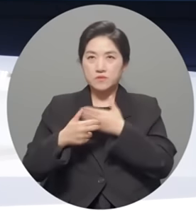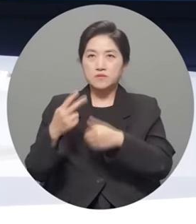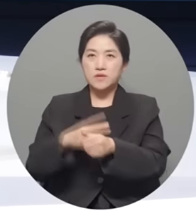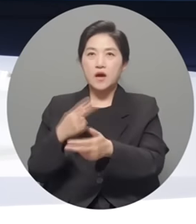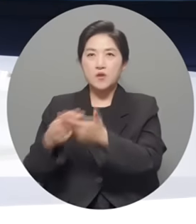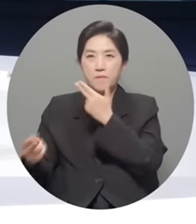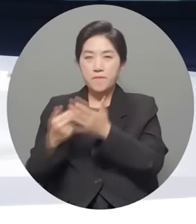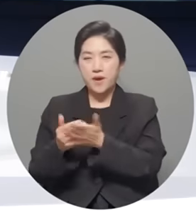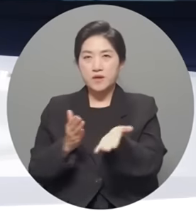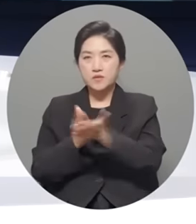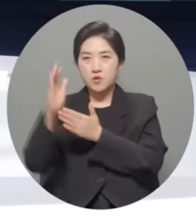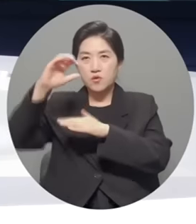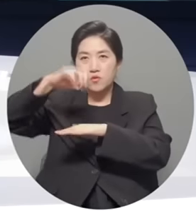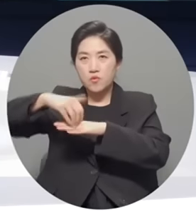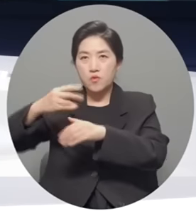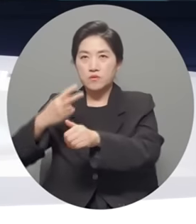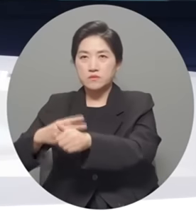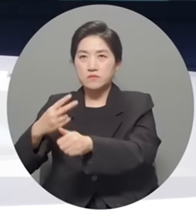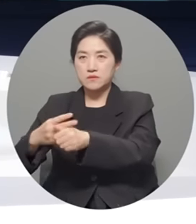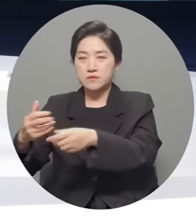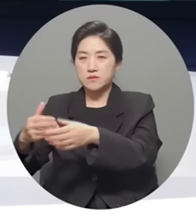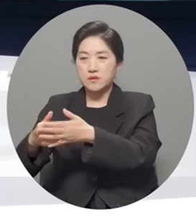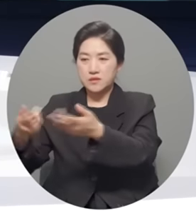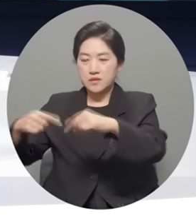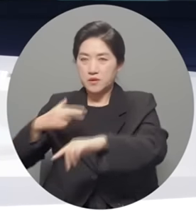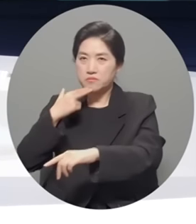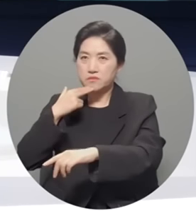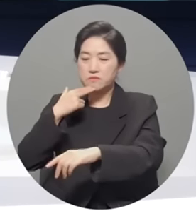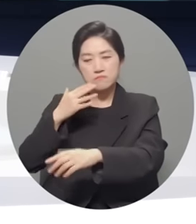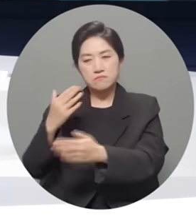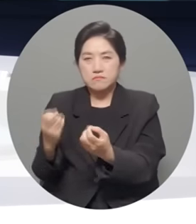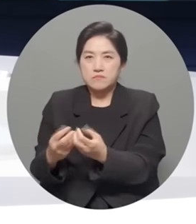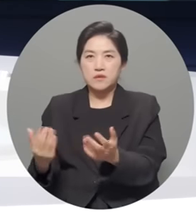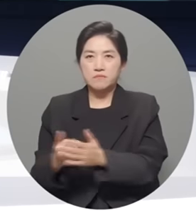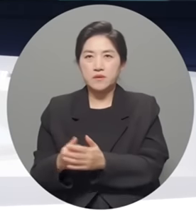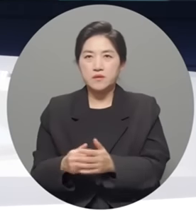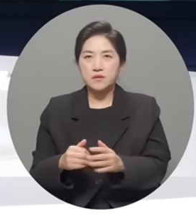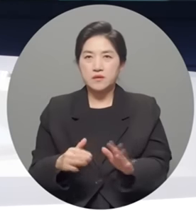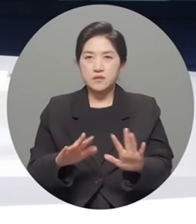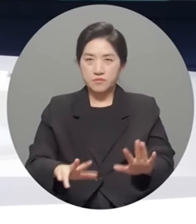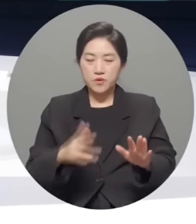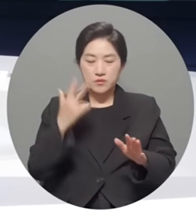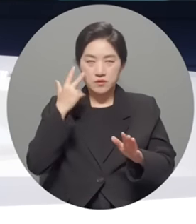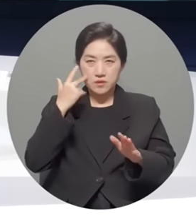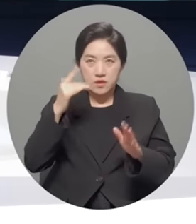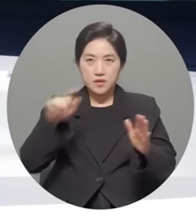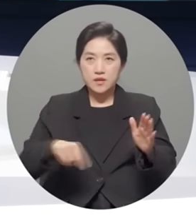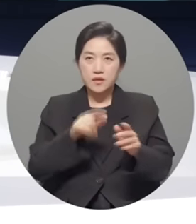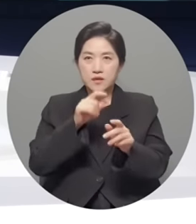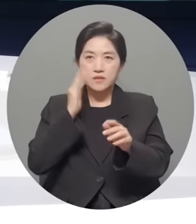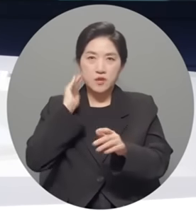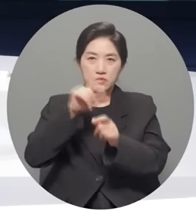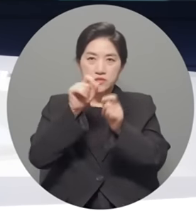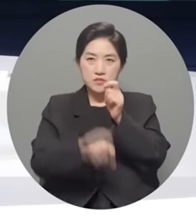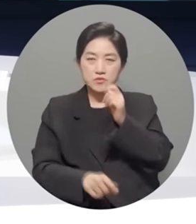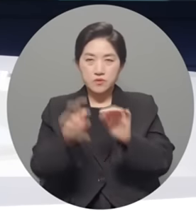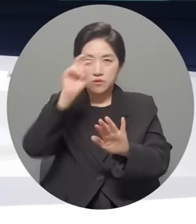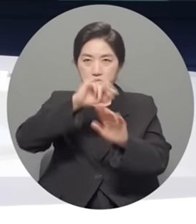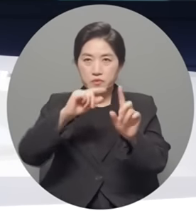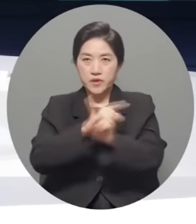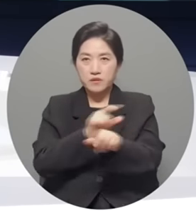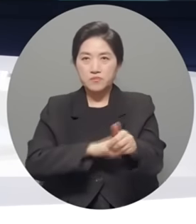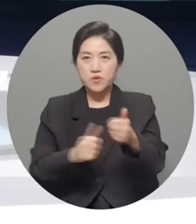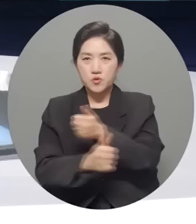의사협회와 전공의 단체의 자리를 비워둔 채 이번 주 대통령 직속 의료개혁특별위원회를 일단 출범시키기로